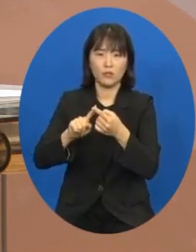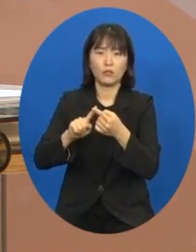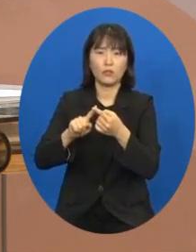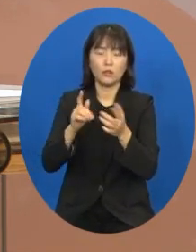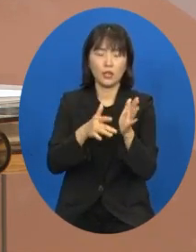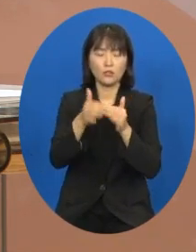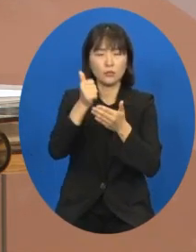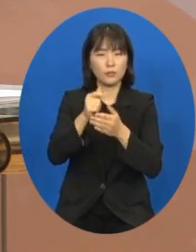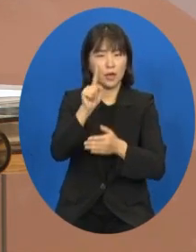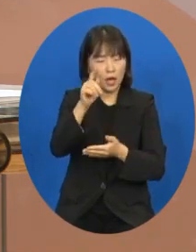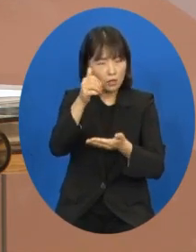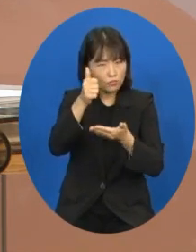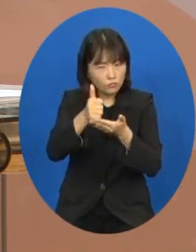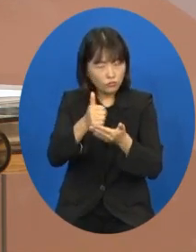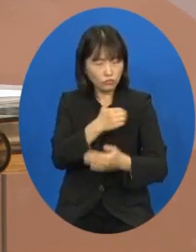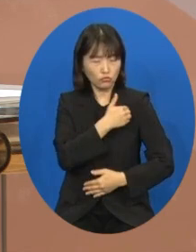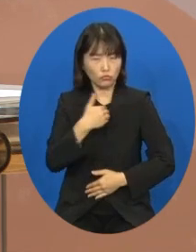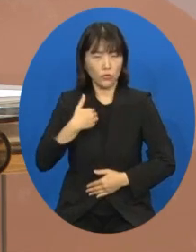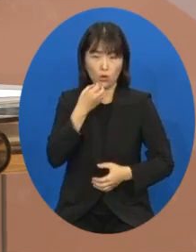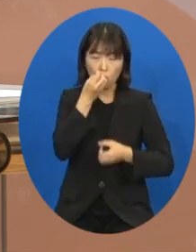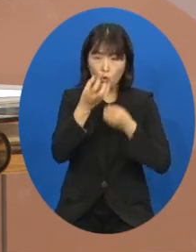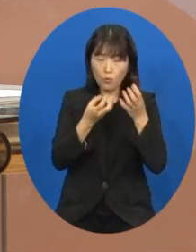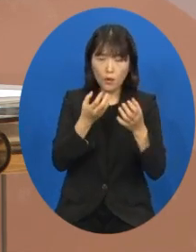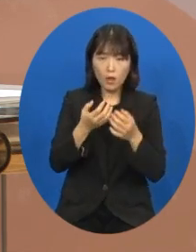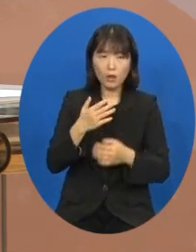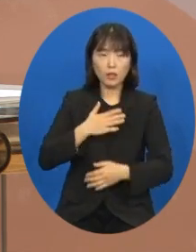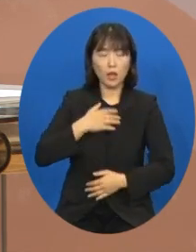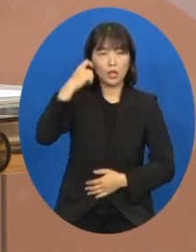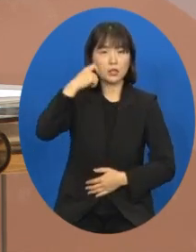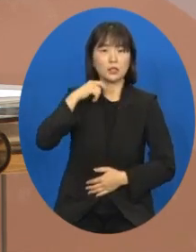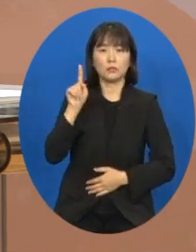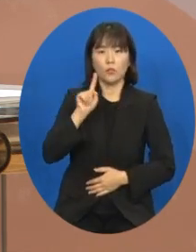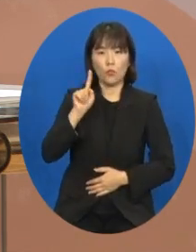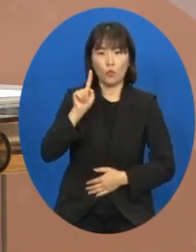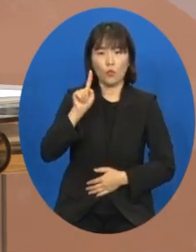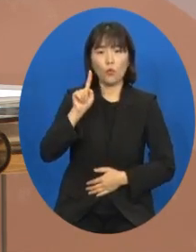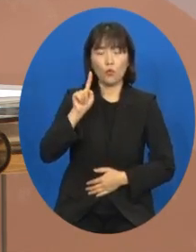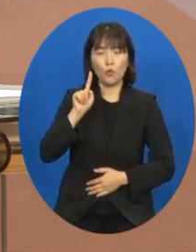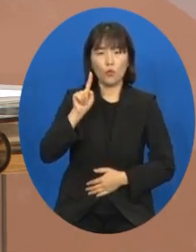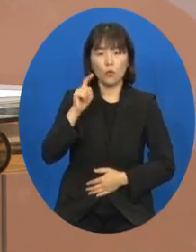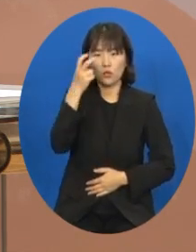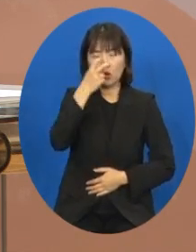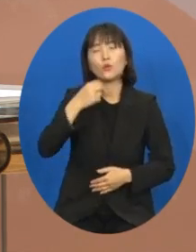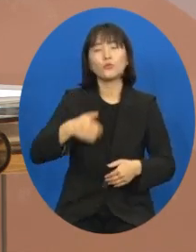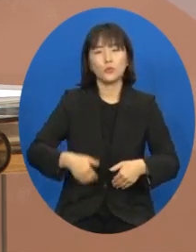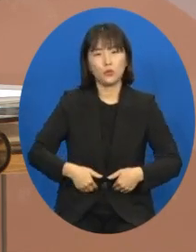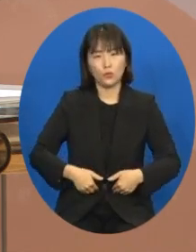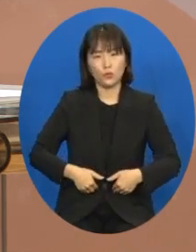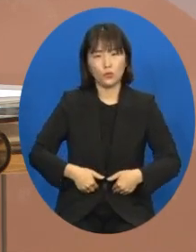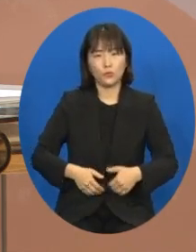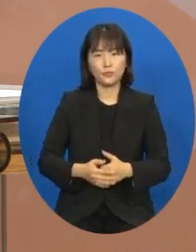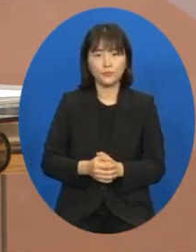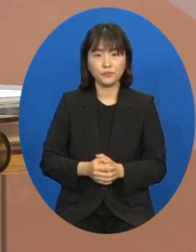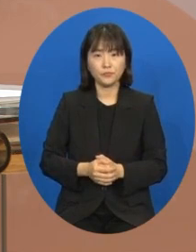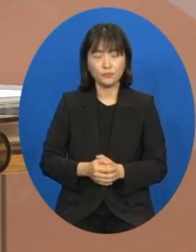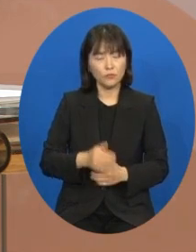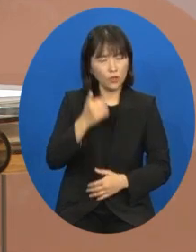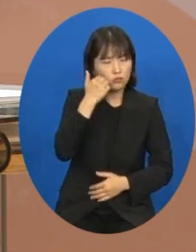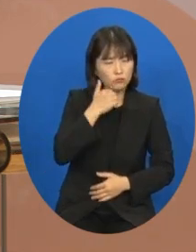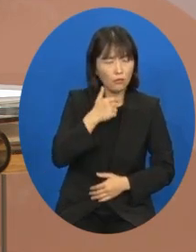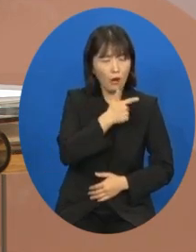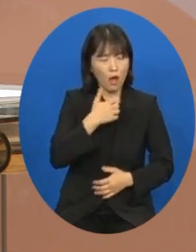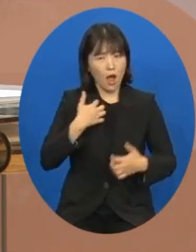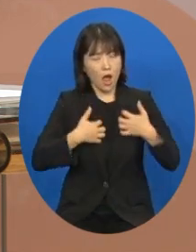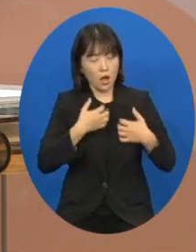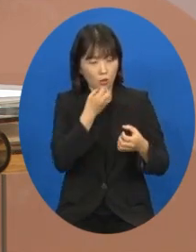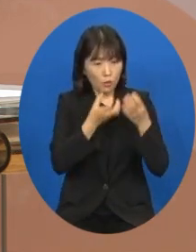예수님 한 분이면 충분하다는 고백이 어떻게 느껴지느냐에 달려 있습니다. 어떤 분들은 너무 기쁜